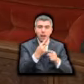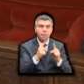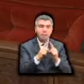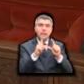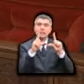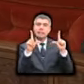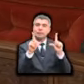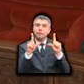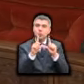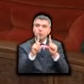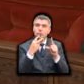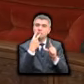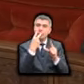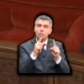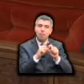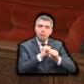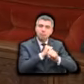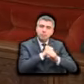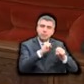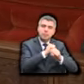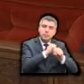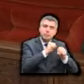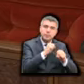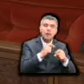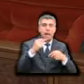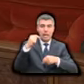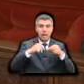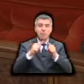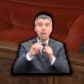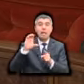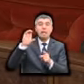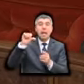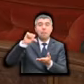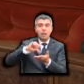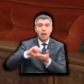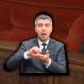اللي كنشوفوا مجموعه من انفجارات كتكون في الشارع، كنعتبروا ما وقع في الدار البيضاء وغيرها